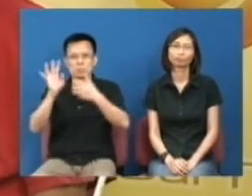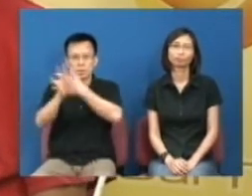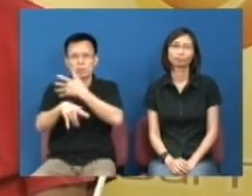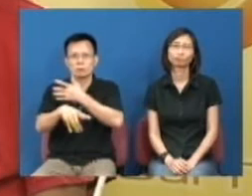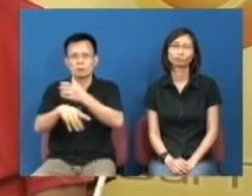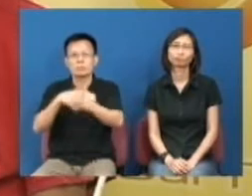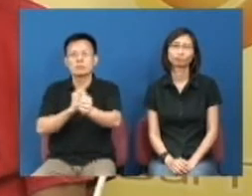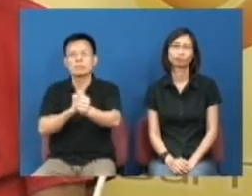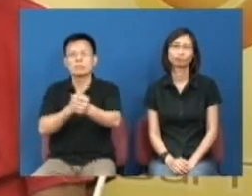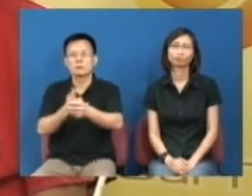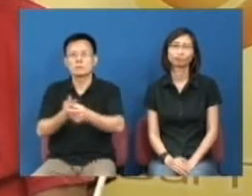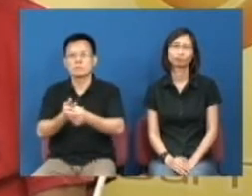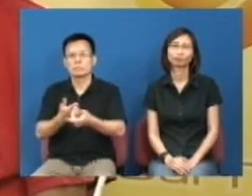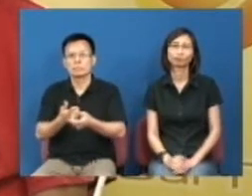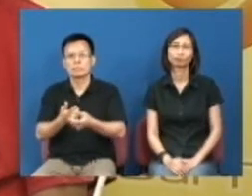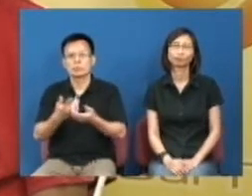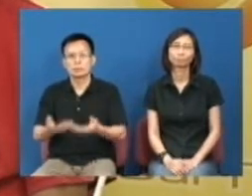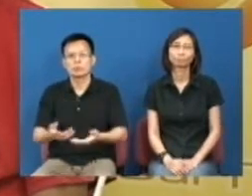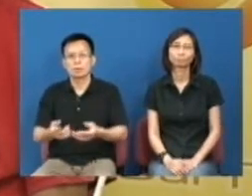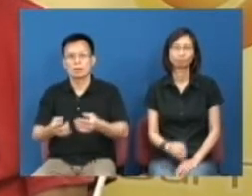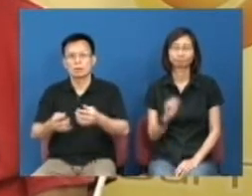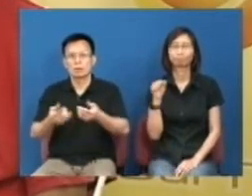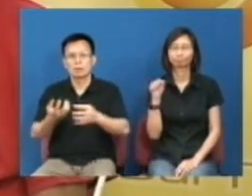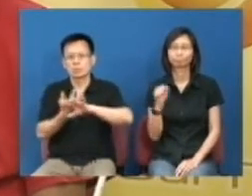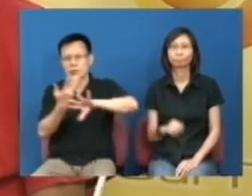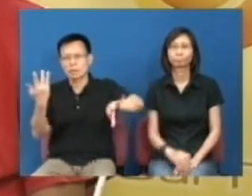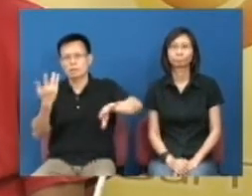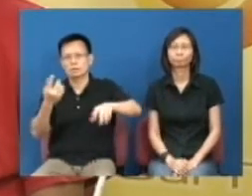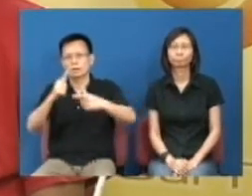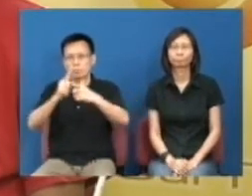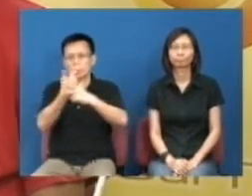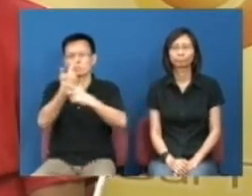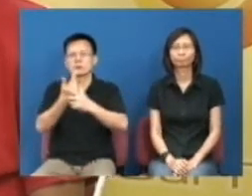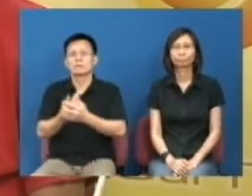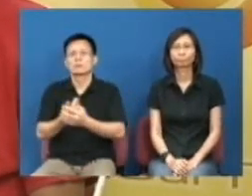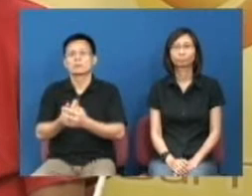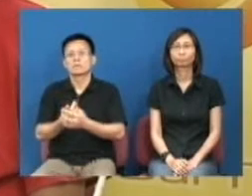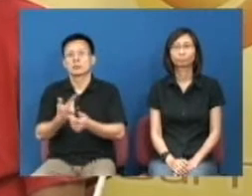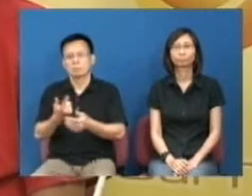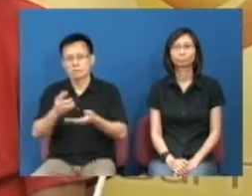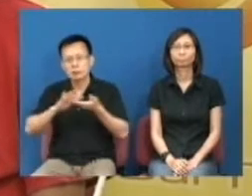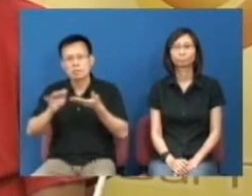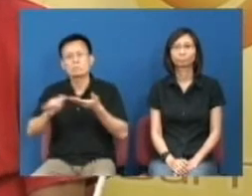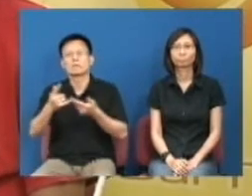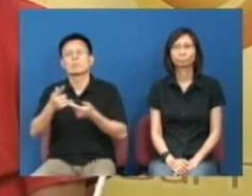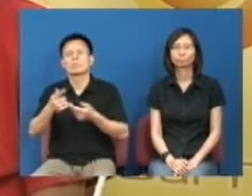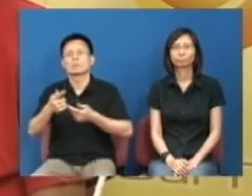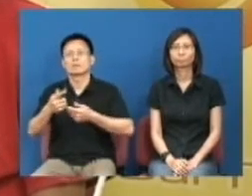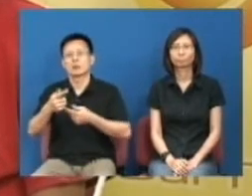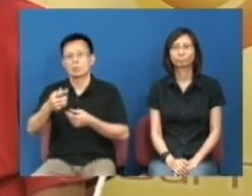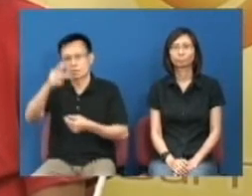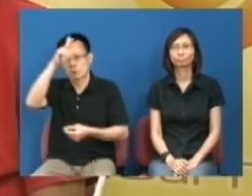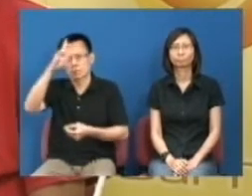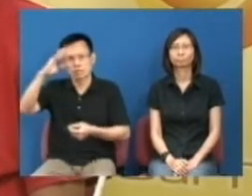為現在已經是8個月了，差不多8個月。很明顯現在特區政